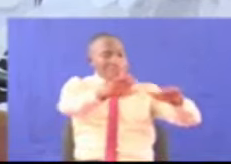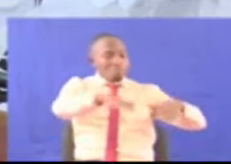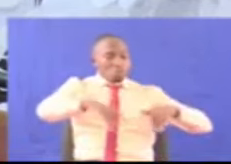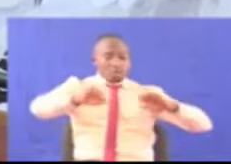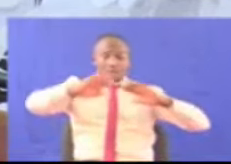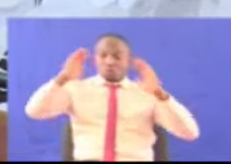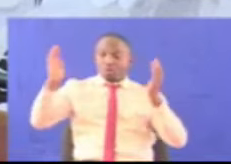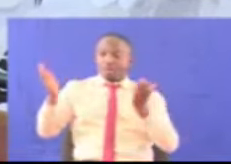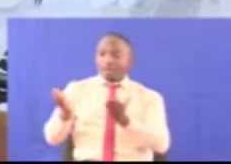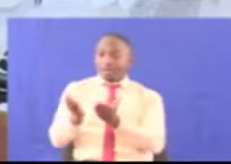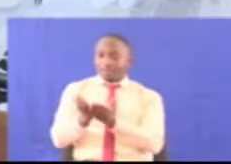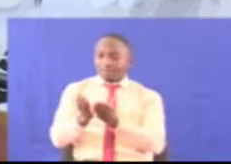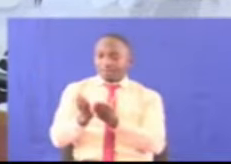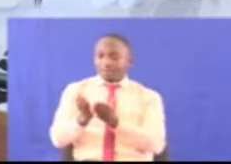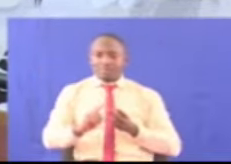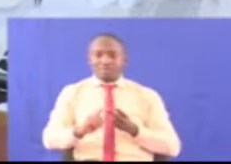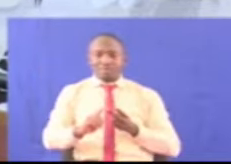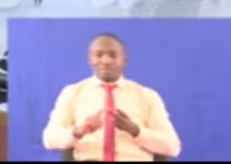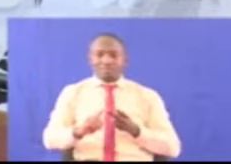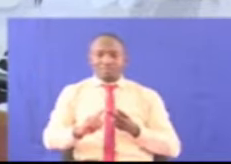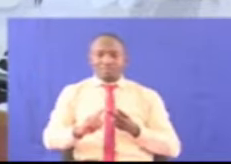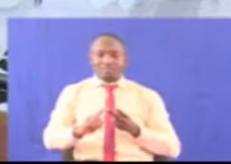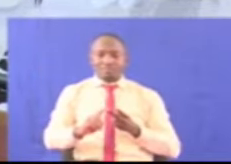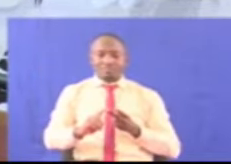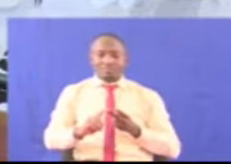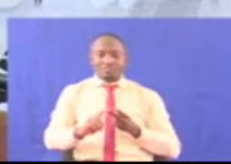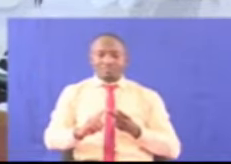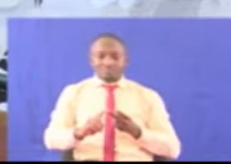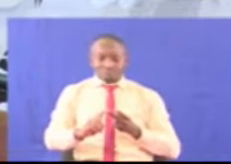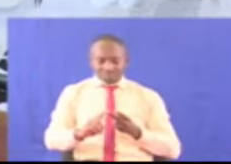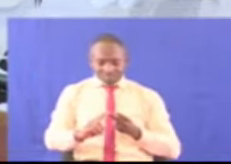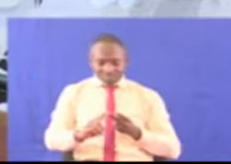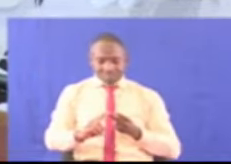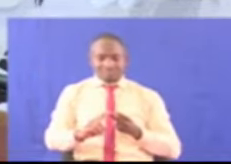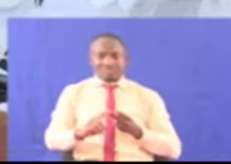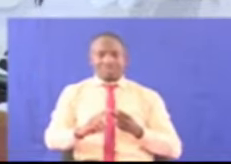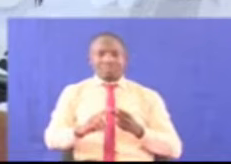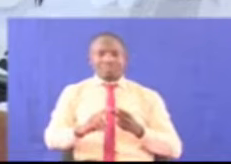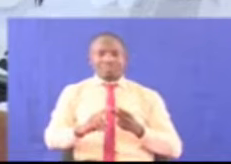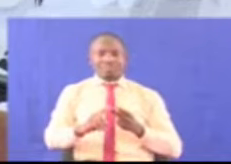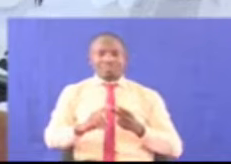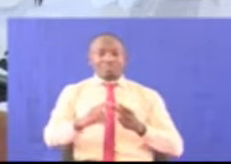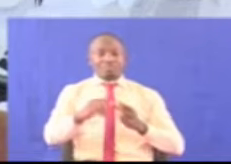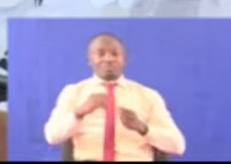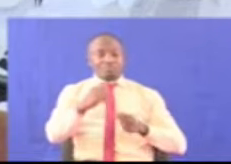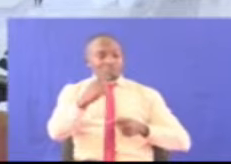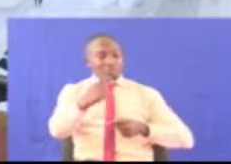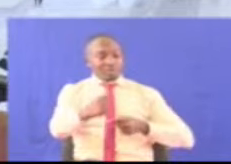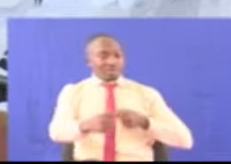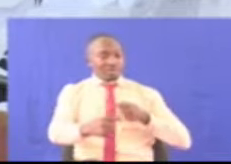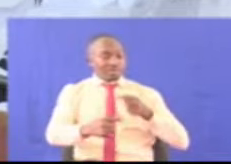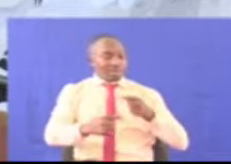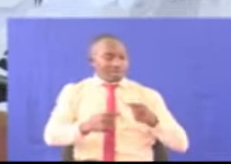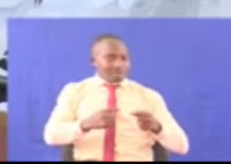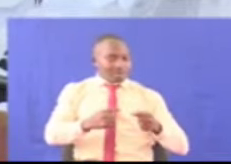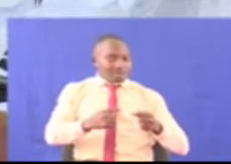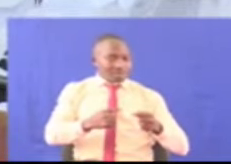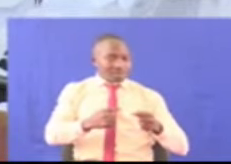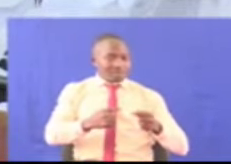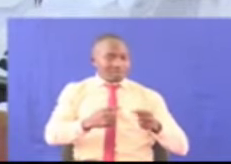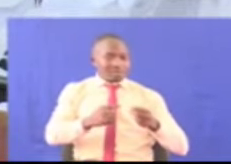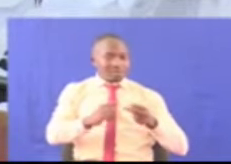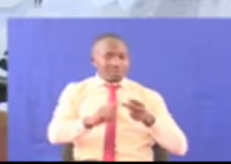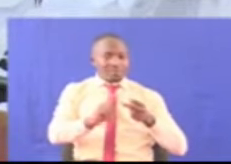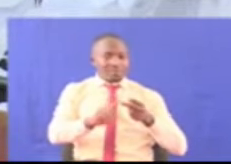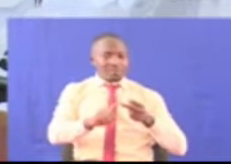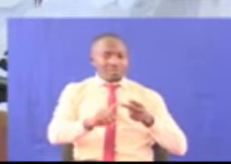ninataka kuyasema yote yamesemwa. Na nikiarudia itakuwa tunaendelea. Na time is